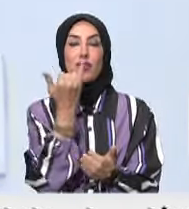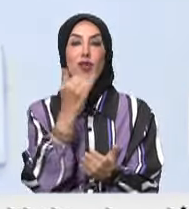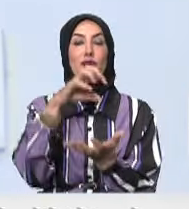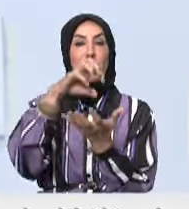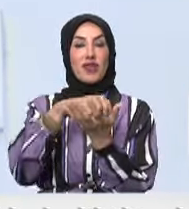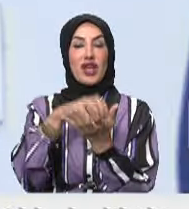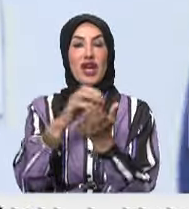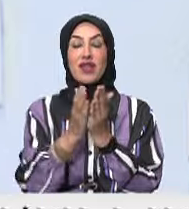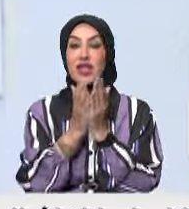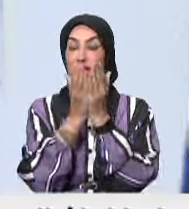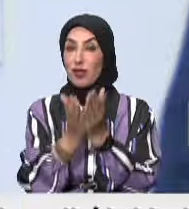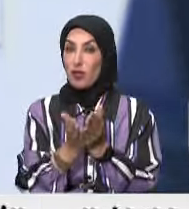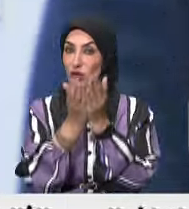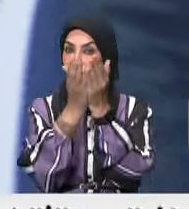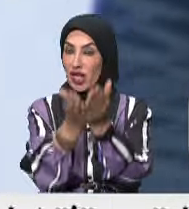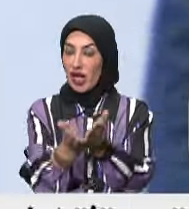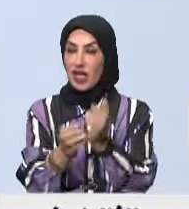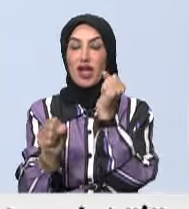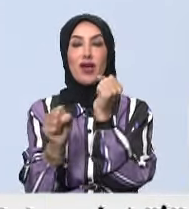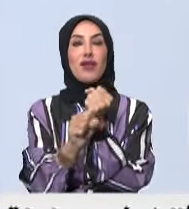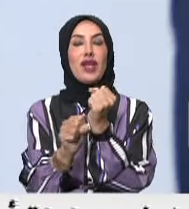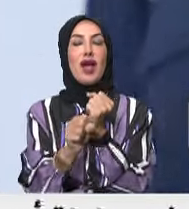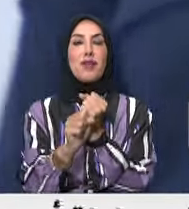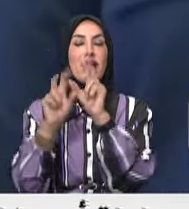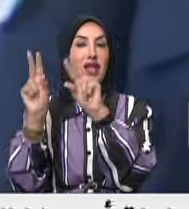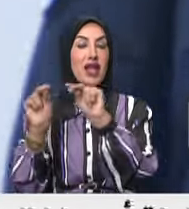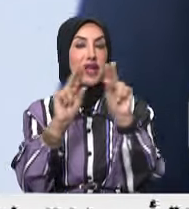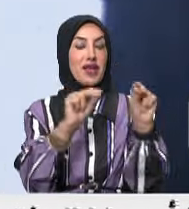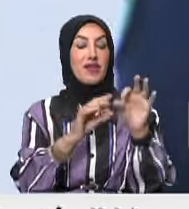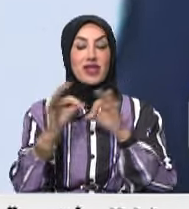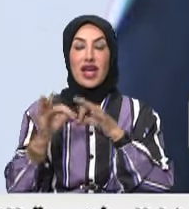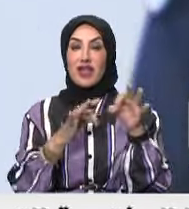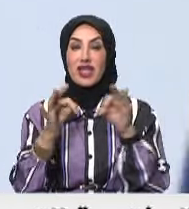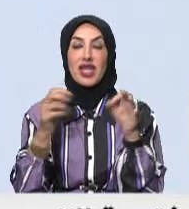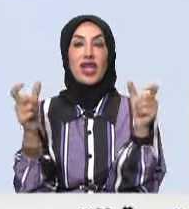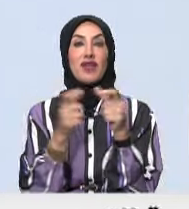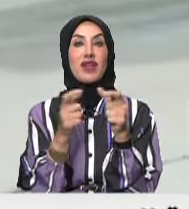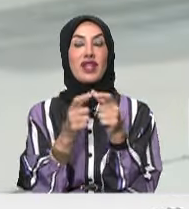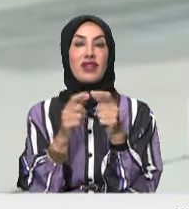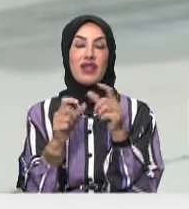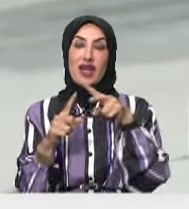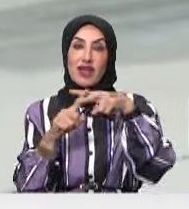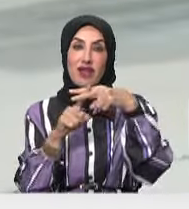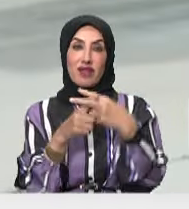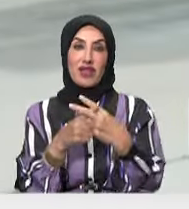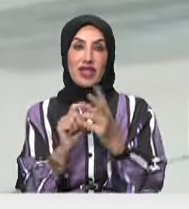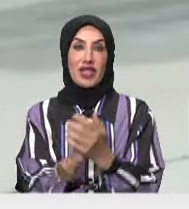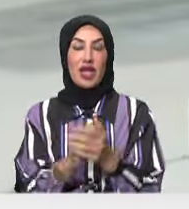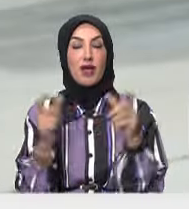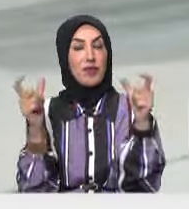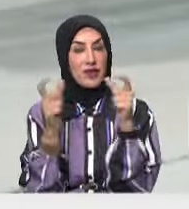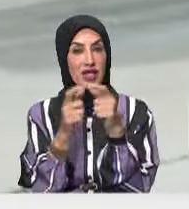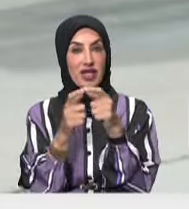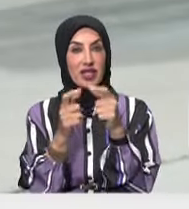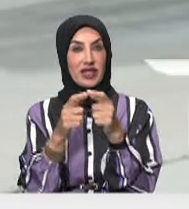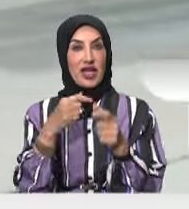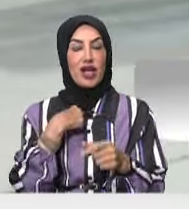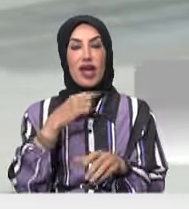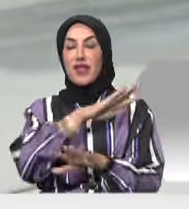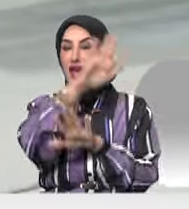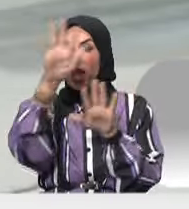لخفر السواحل في العمل كمهندسه في الاداره الفنيه في الاداره العامه لخفر السواحل كلنا